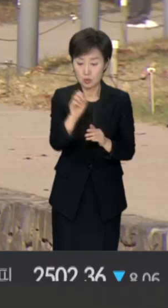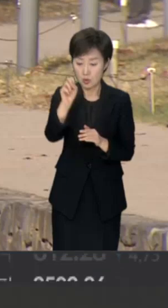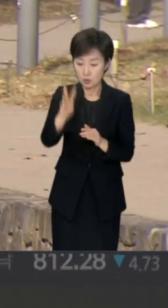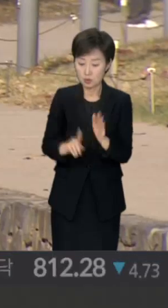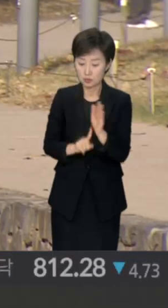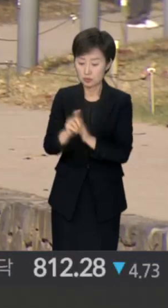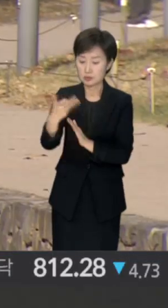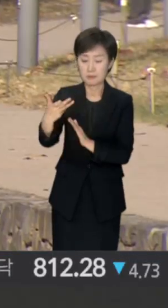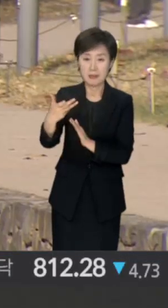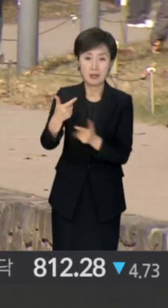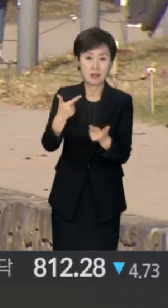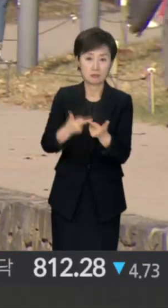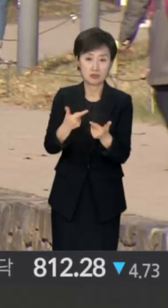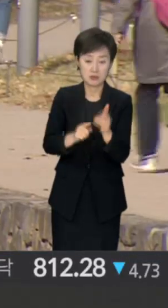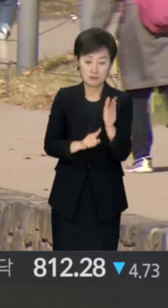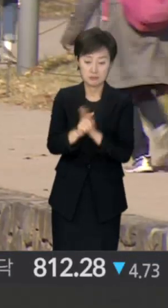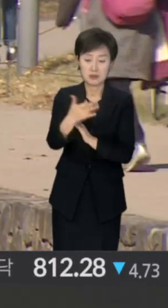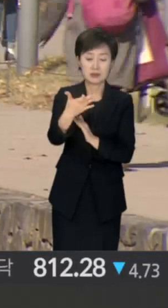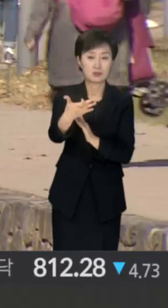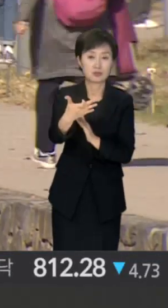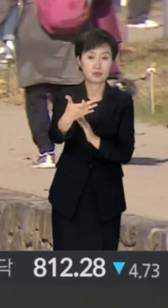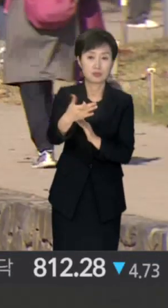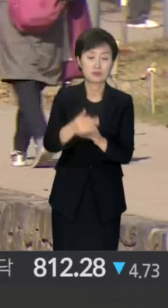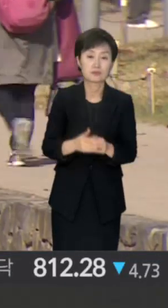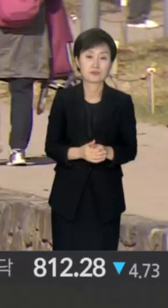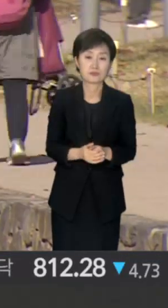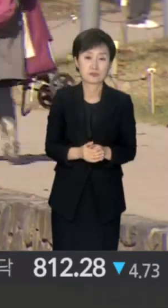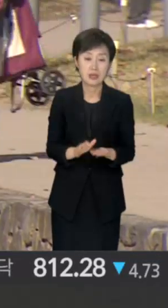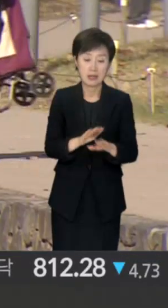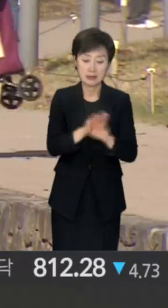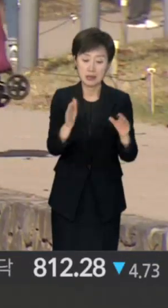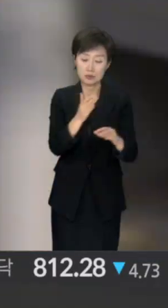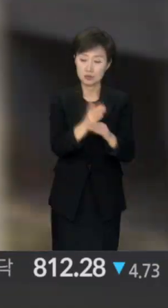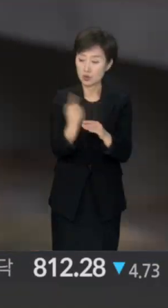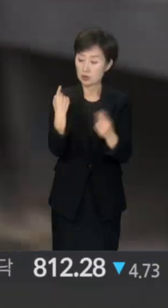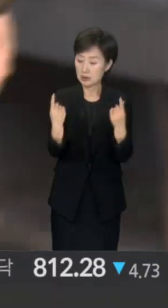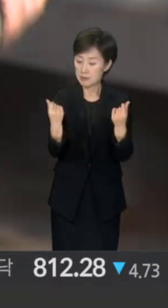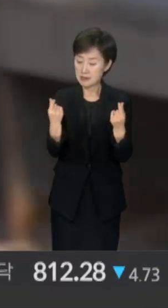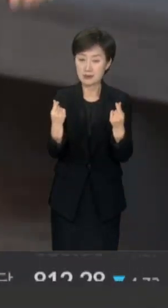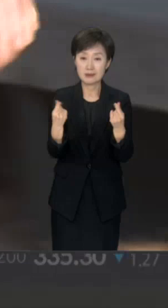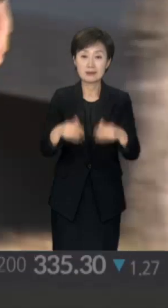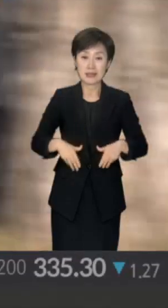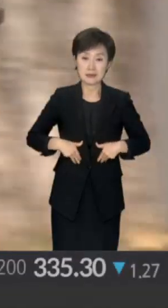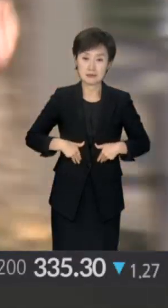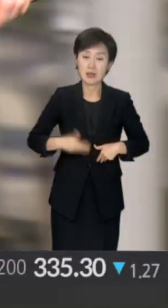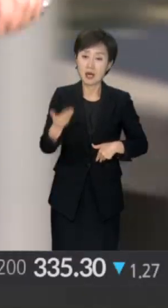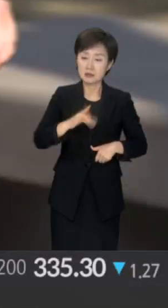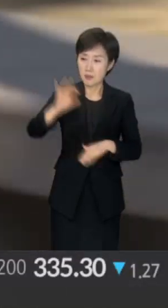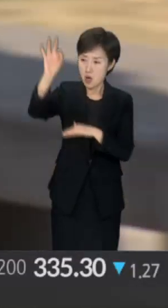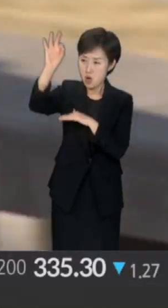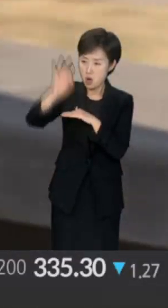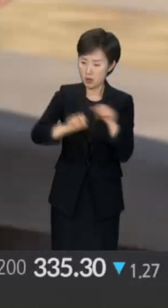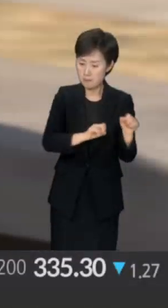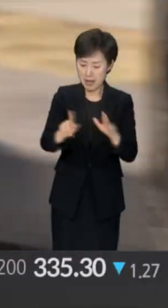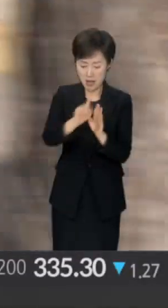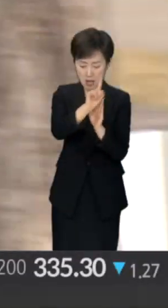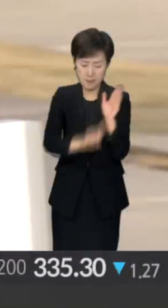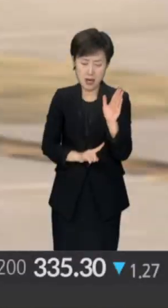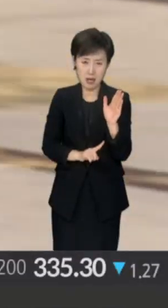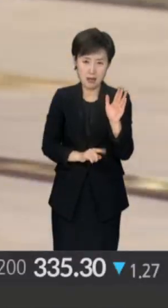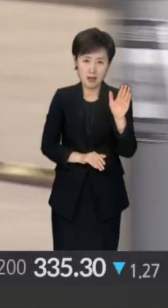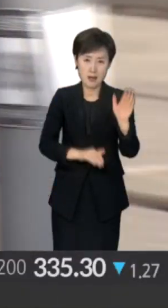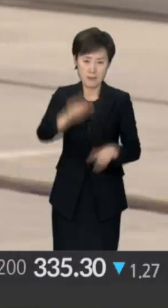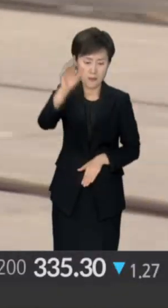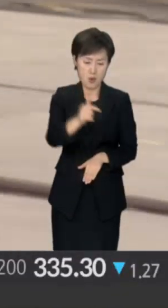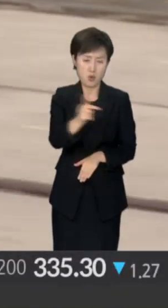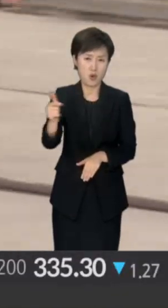광주 18도, 부산은 19도까지 오르겠습니다. 낮 동안 어제만큼 온화하겠지만 해가 지면 기온이 빠르게 떨어져 일교차가 10도